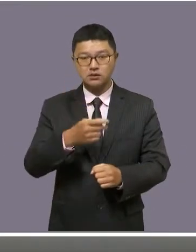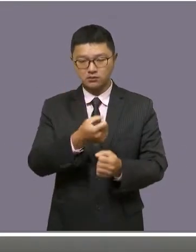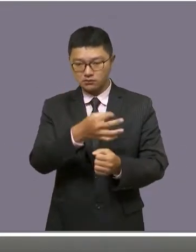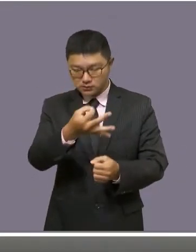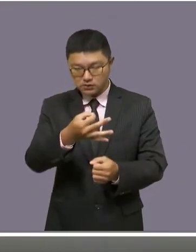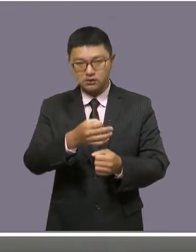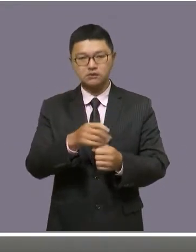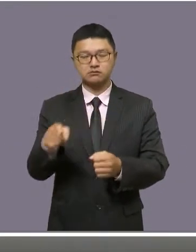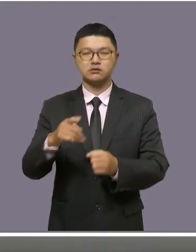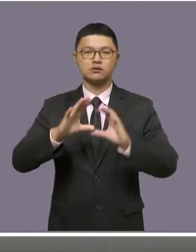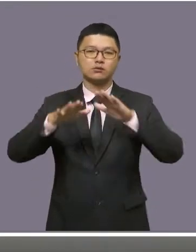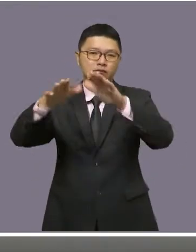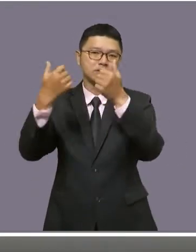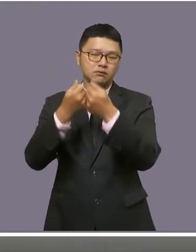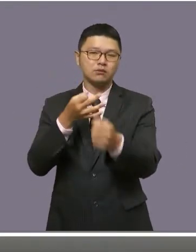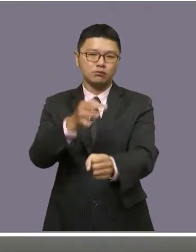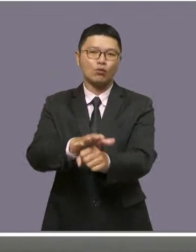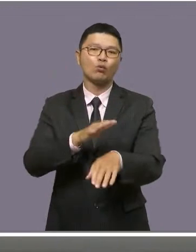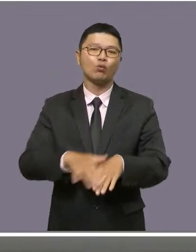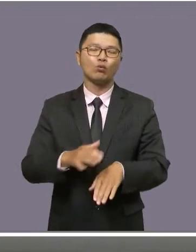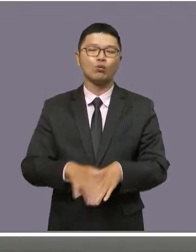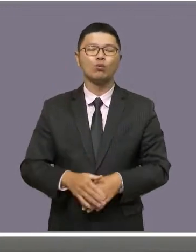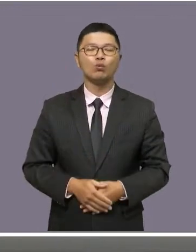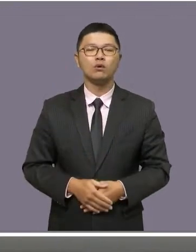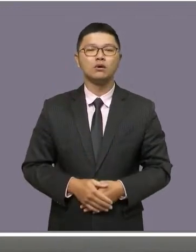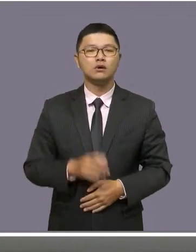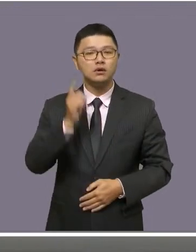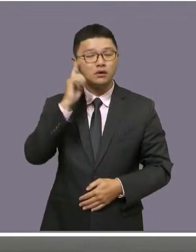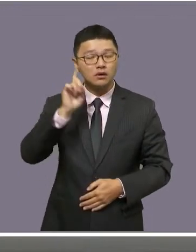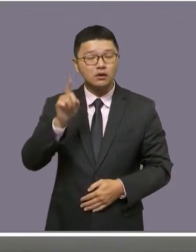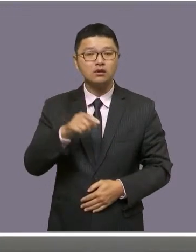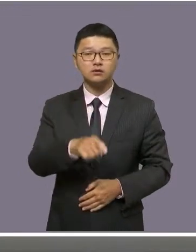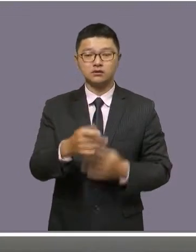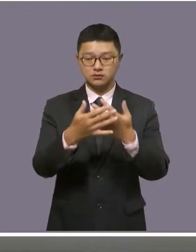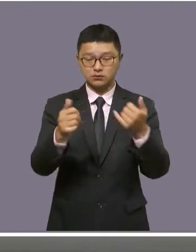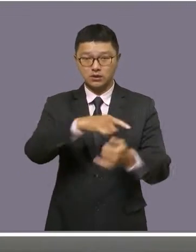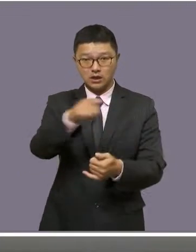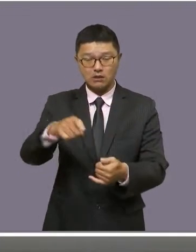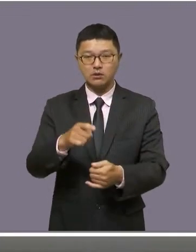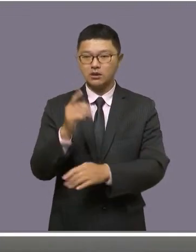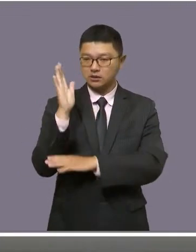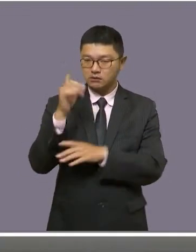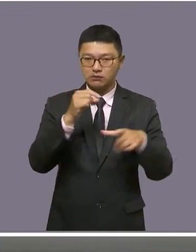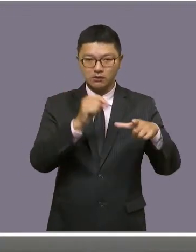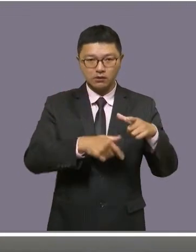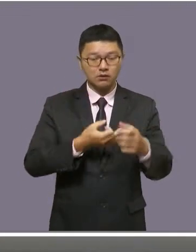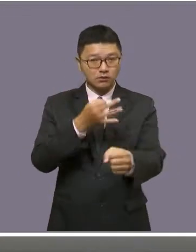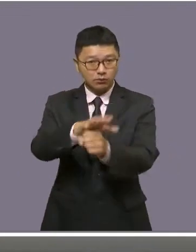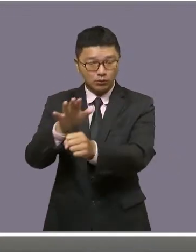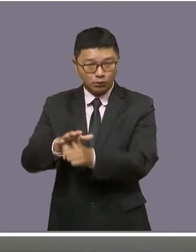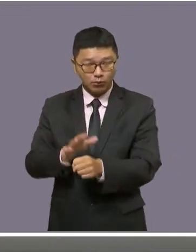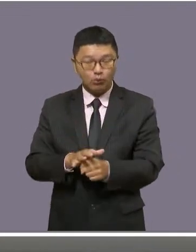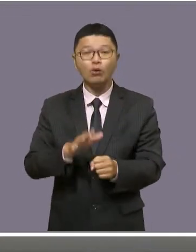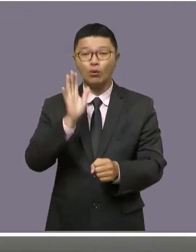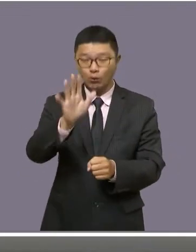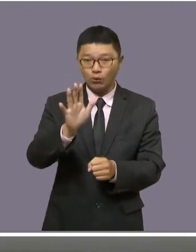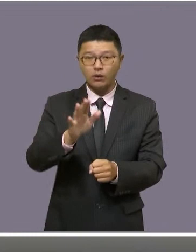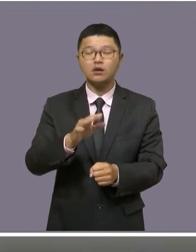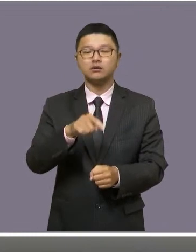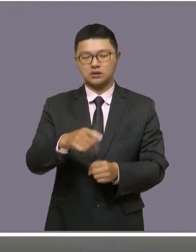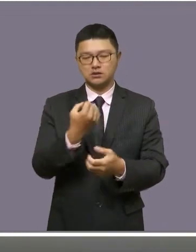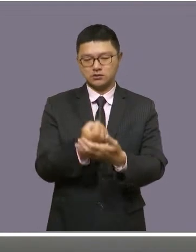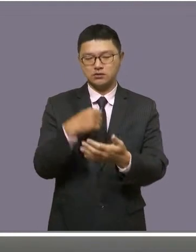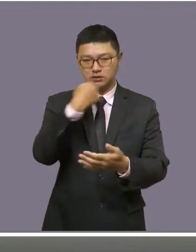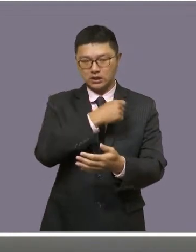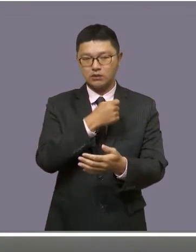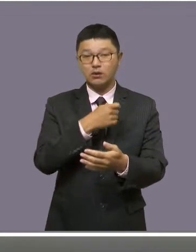也给予补助。所以这些学生得到了政府跟企业的资源，那他毕业之后就 至少留台工